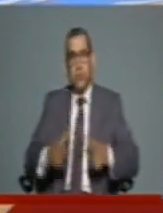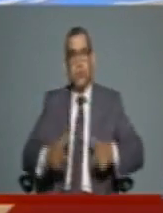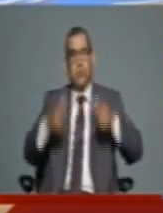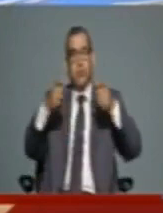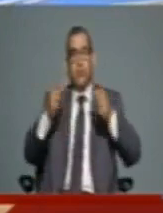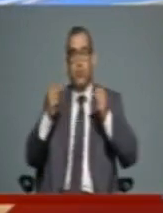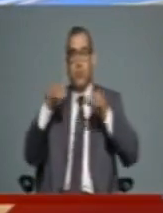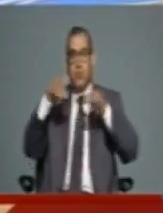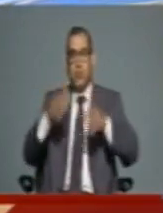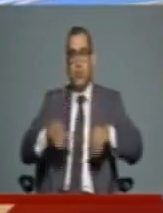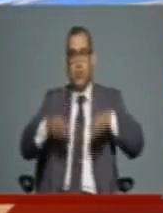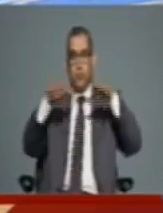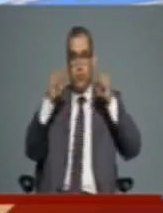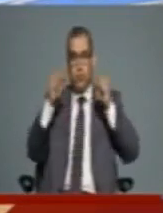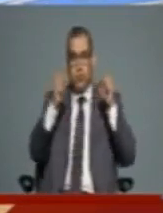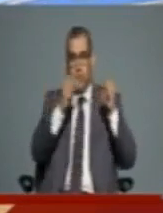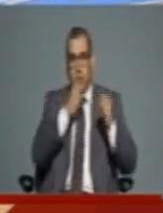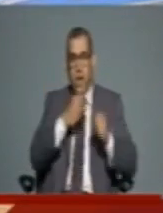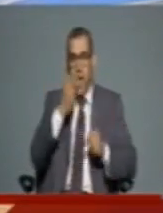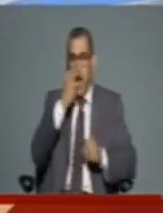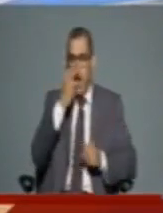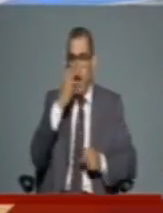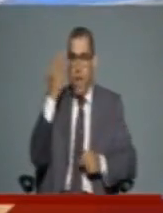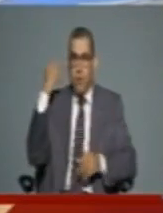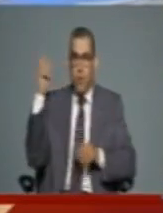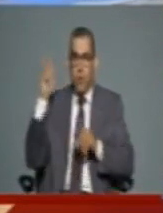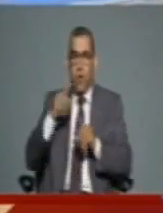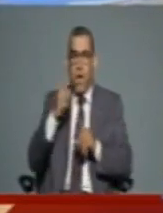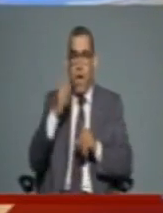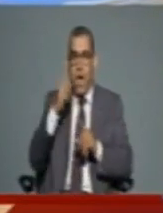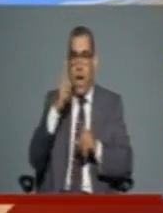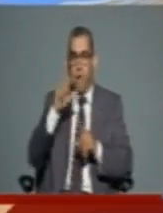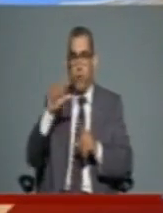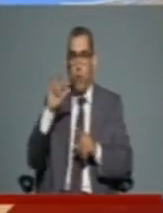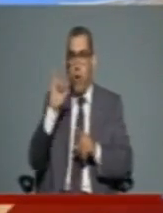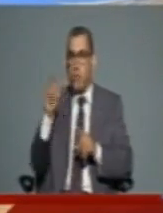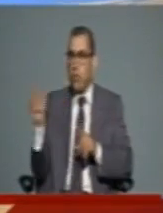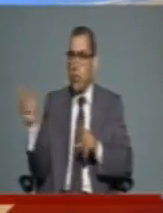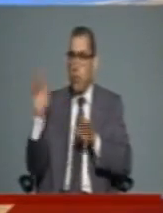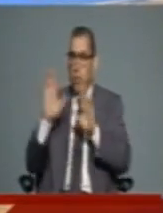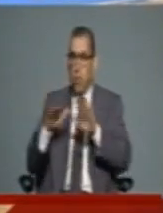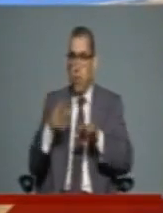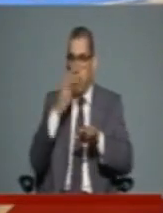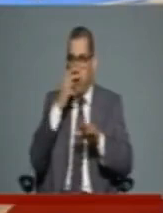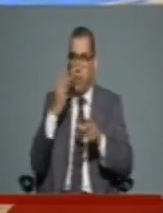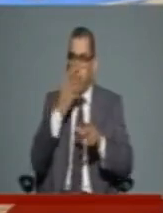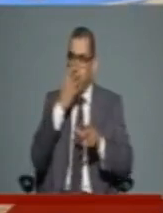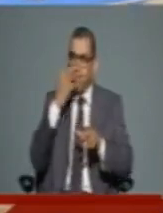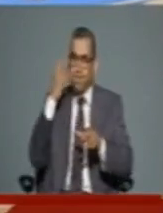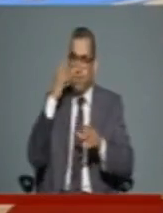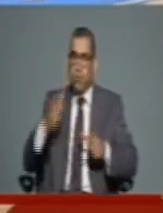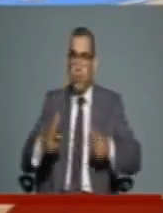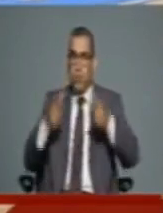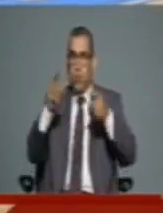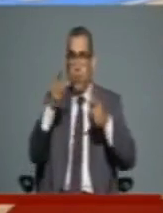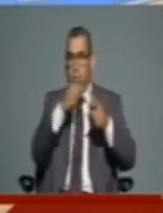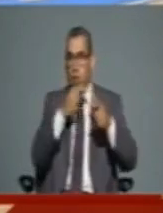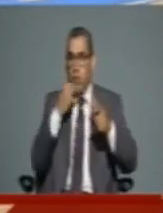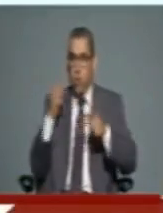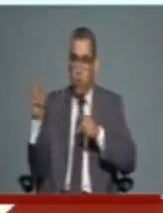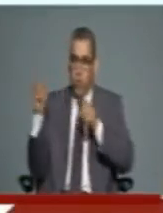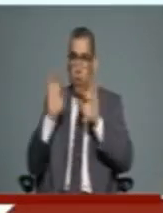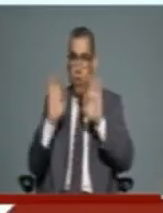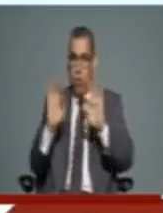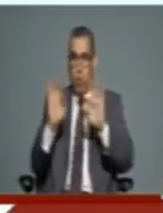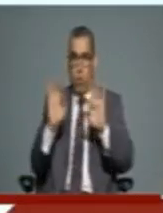وقت جمال عبد الناصر في أوائل الخمسينات، فكان حجم الصوامع حتى هذا التاريخ